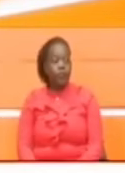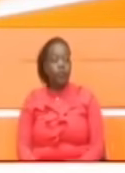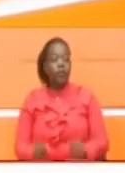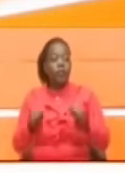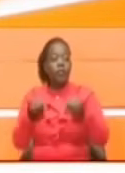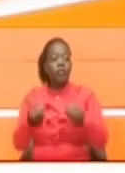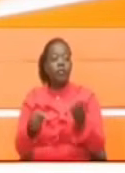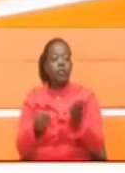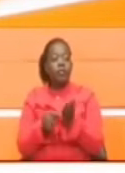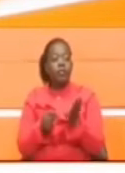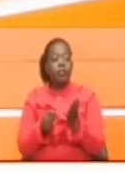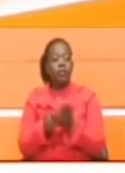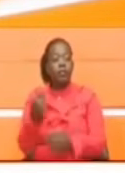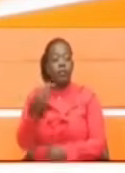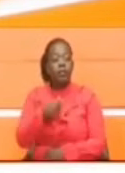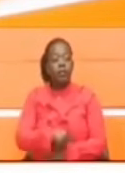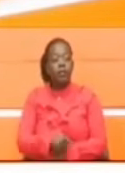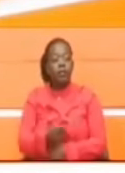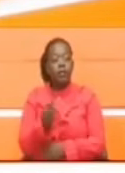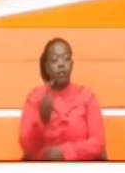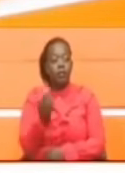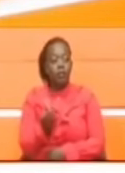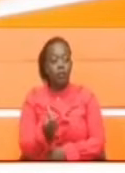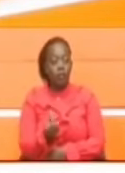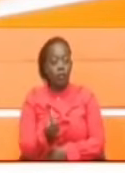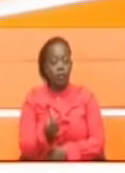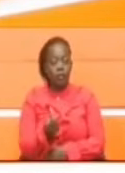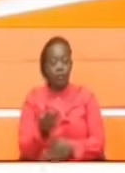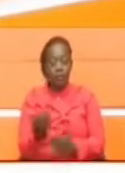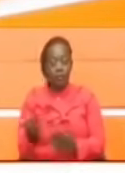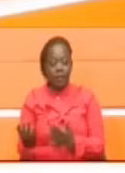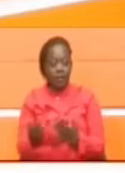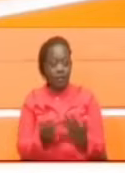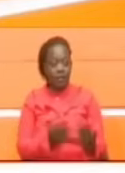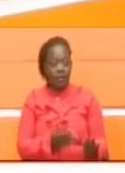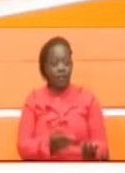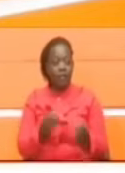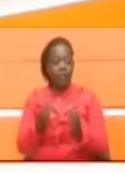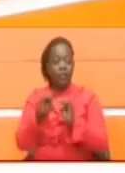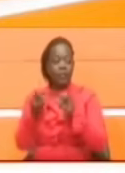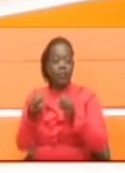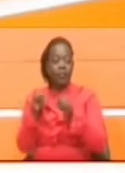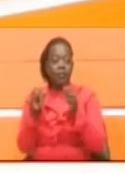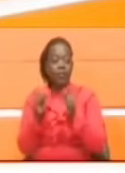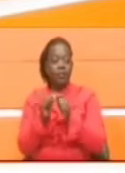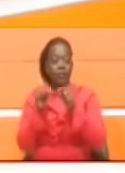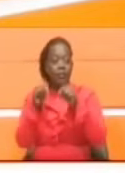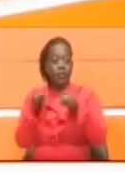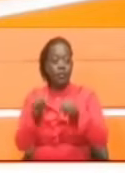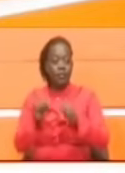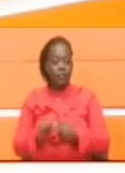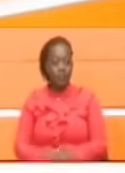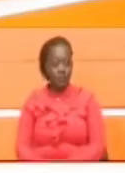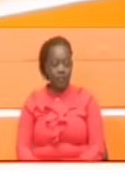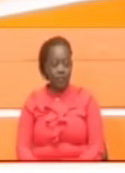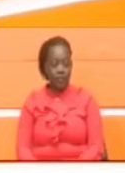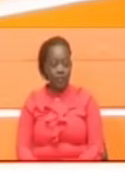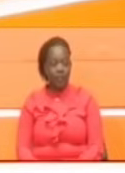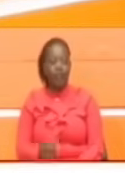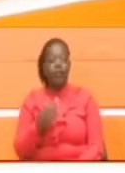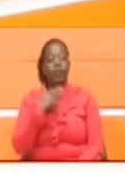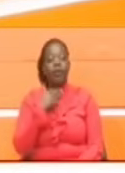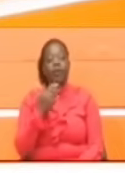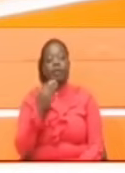Olunaku lwakubiri ennaku z'omwezi ziri 16 nkwaniriza mu gatale konfufu k'obudde buno era njagala